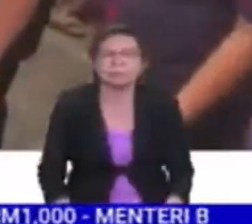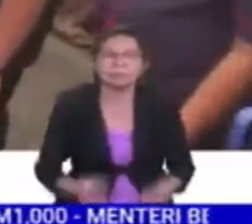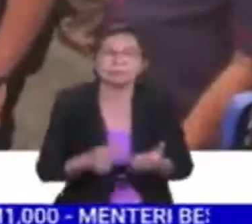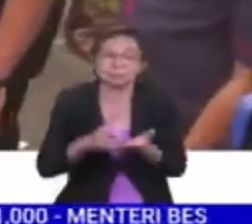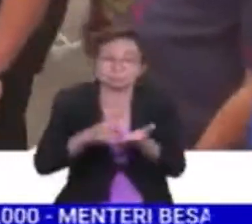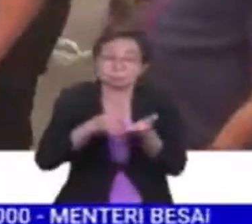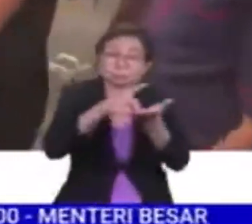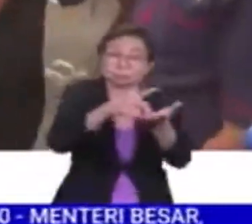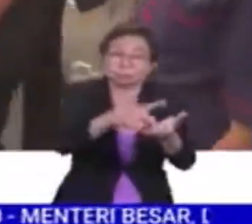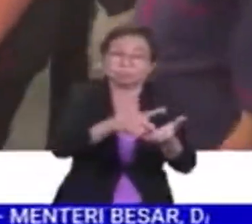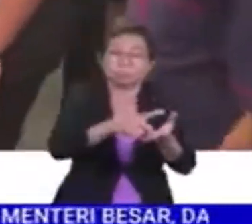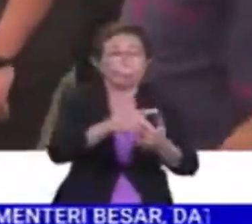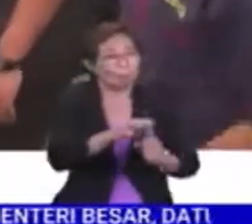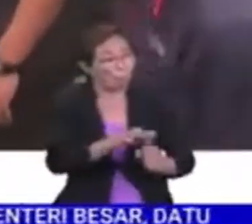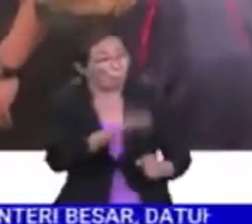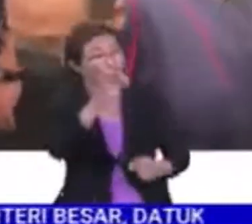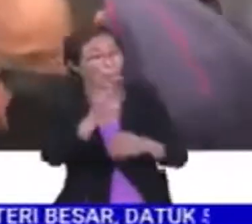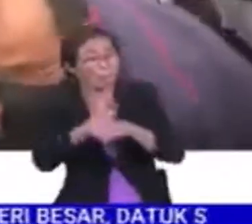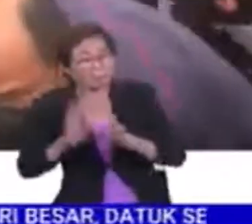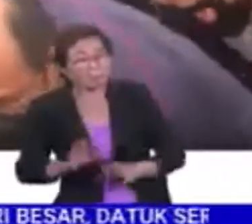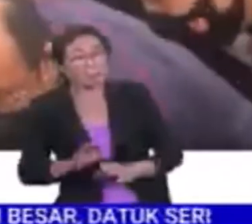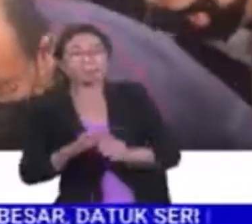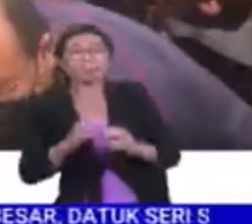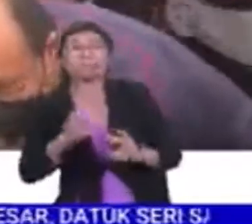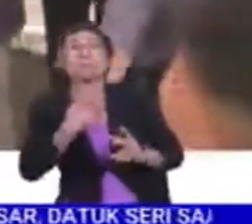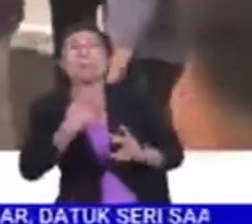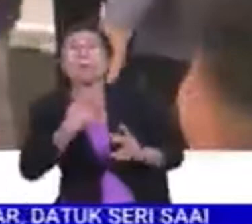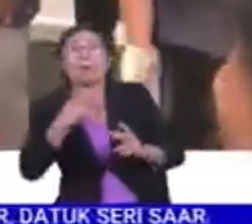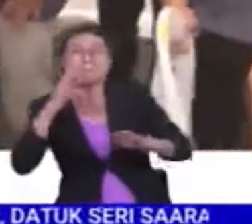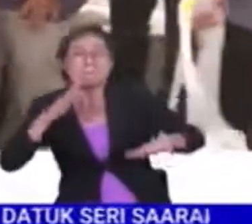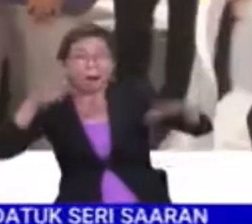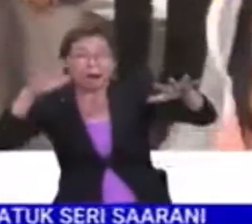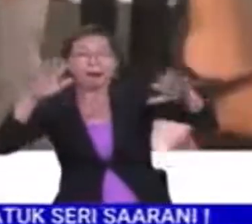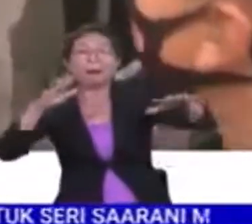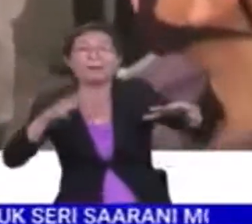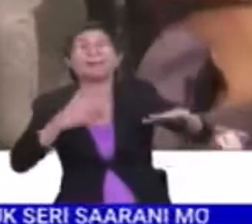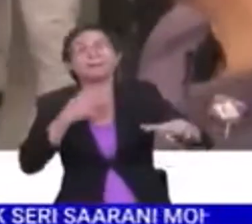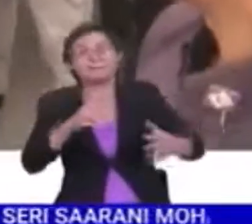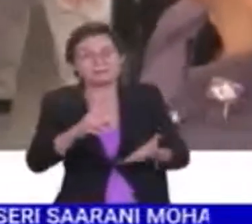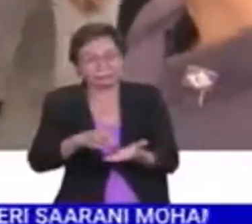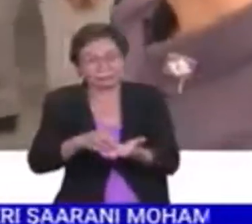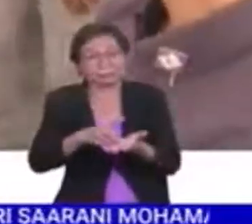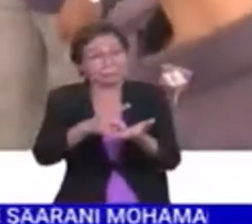Sumbangan itu dapat memberi semangat kepada peniaga yang terjejas untuk kembali bangkit.